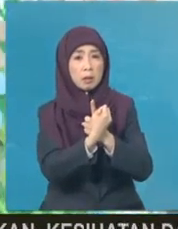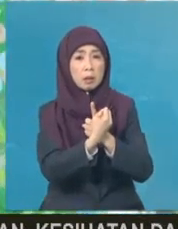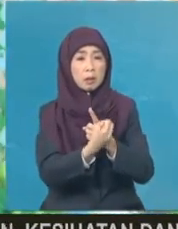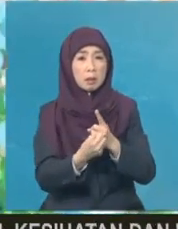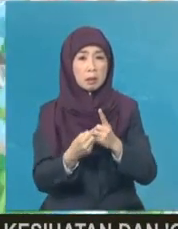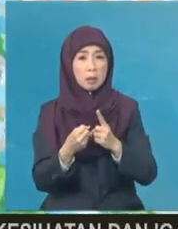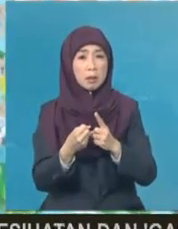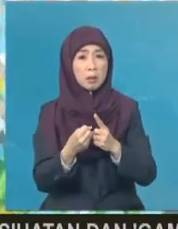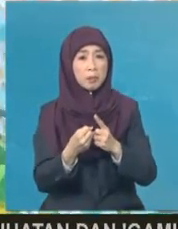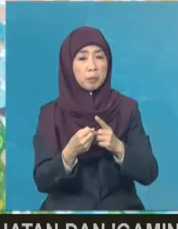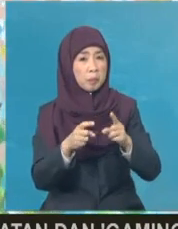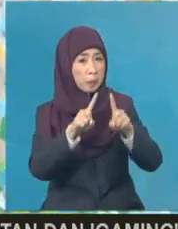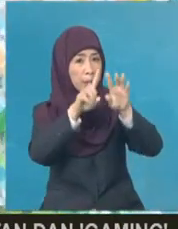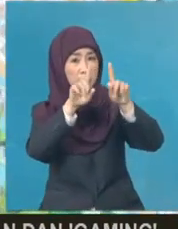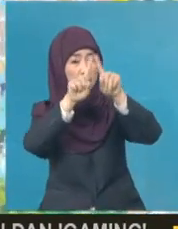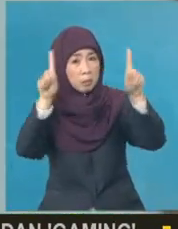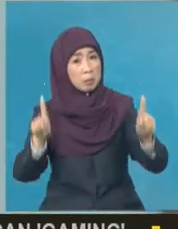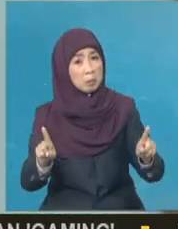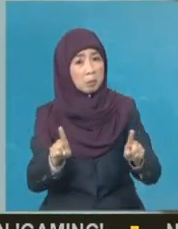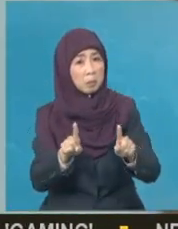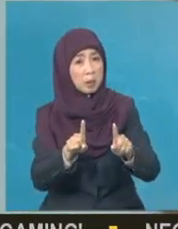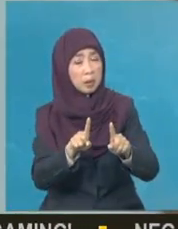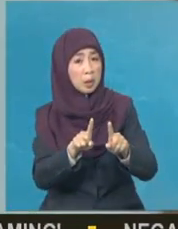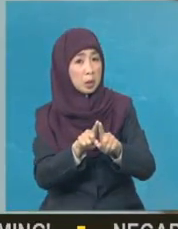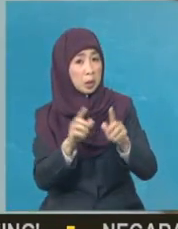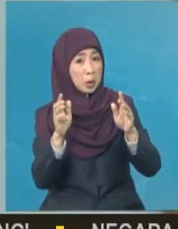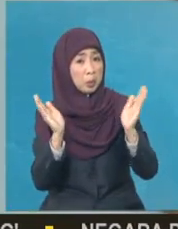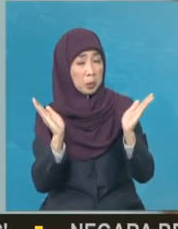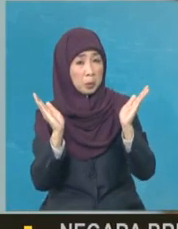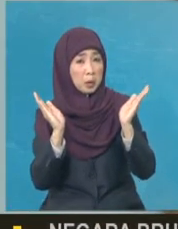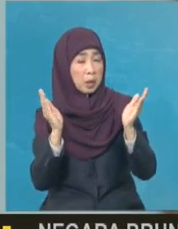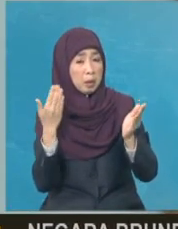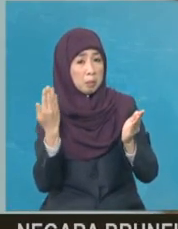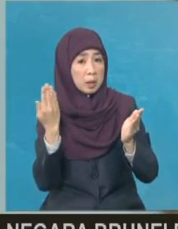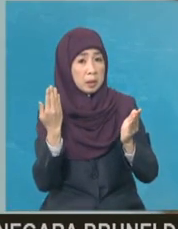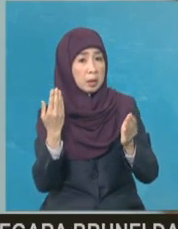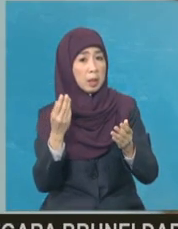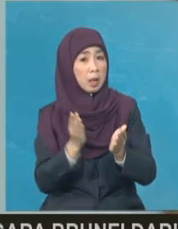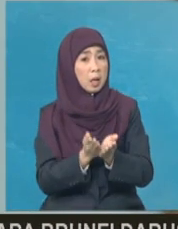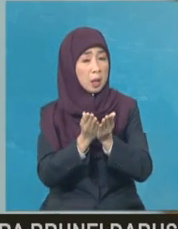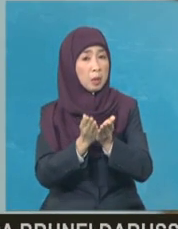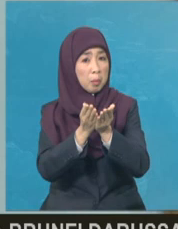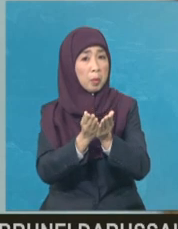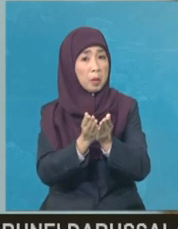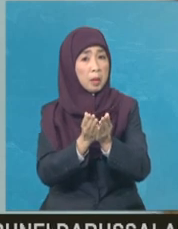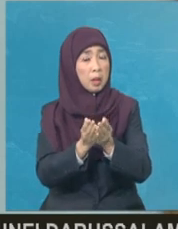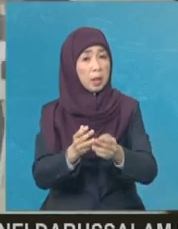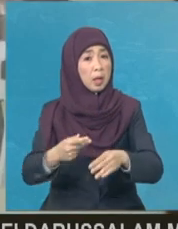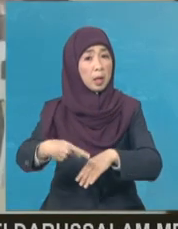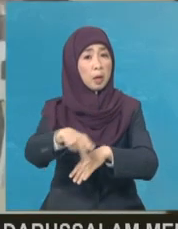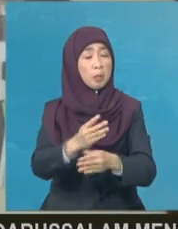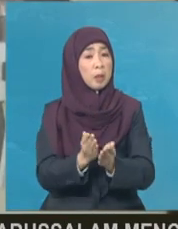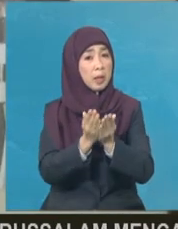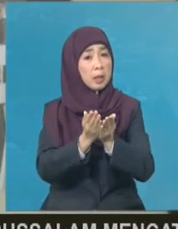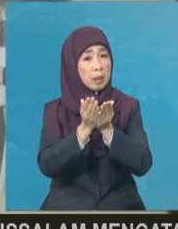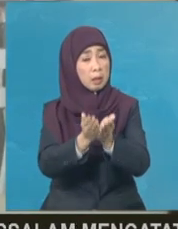daerah lenscape tempat dan kita ini biasalah Kampung Air Dan kalau dapat dilihat ada